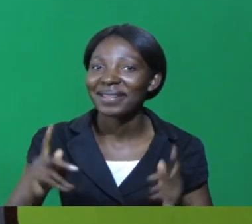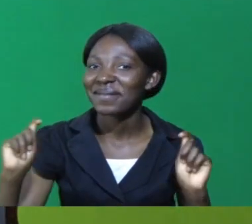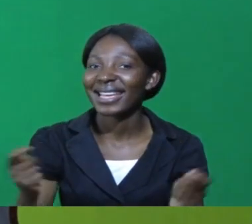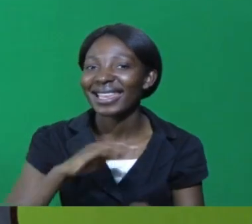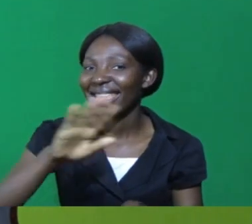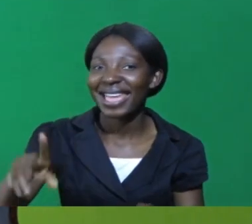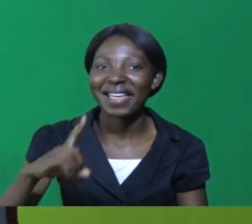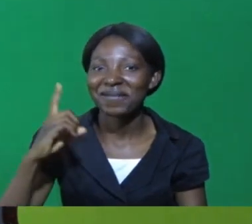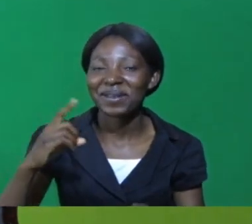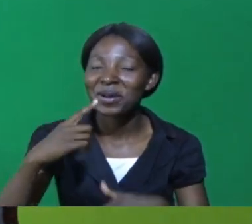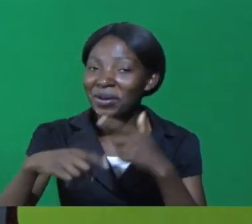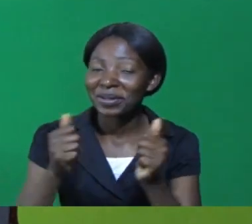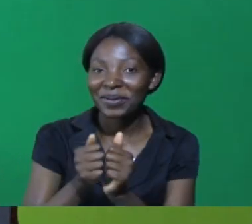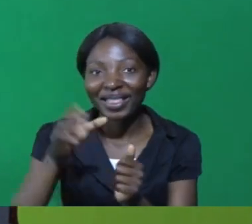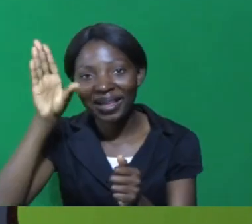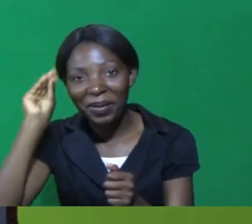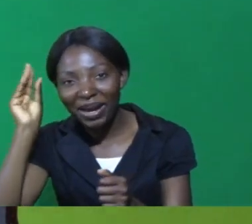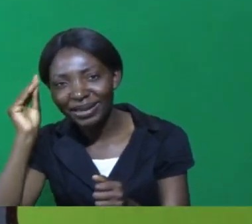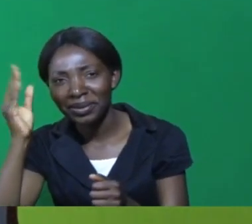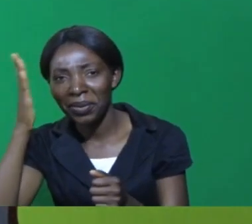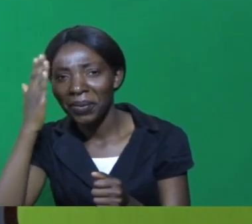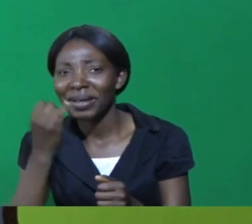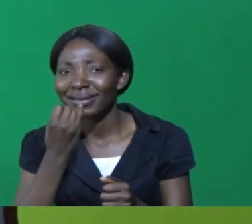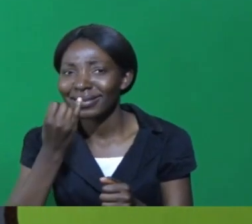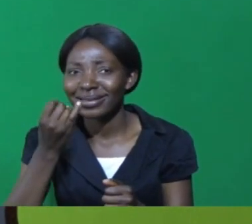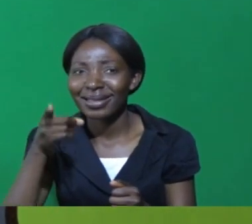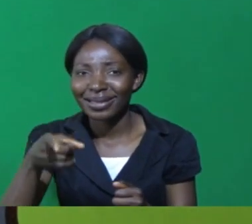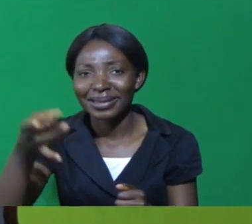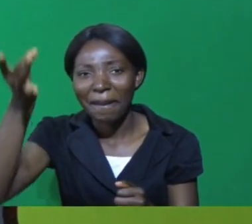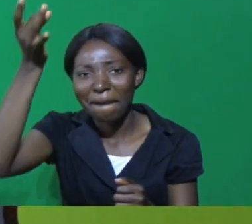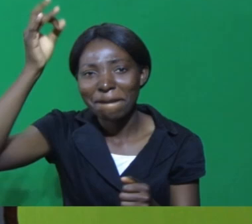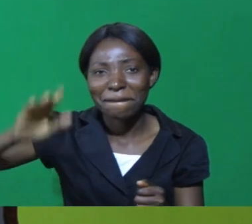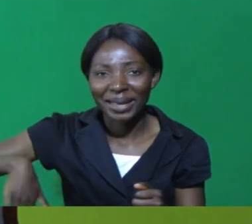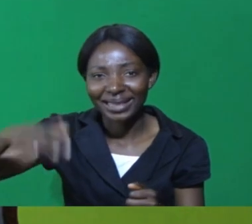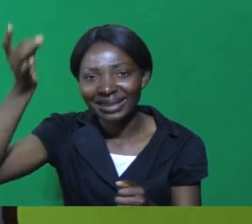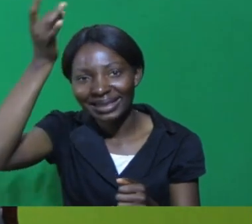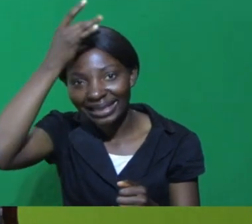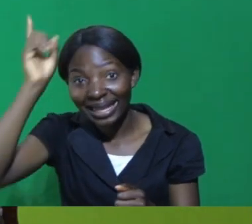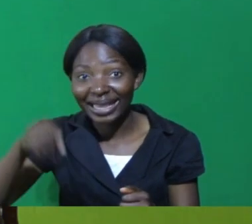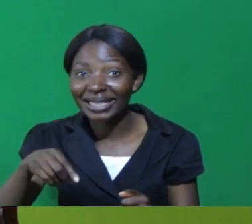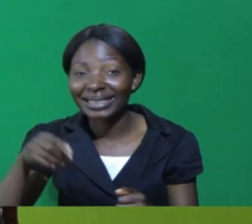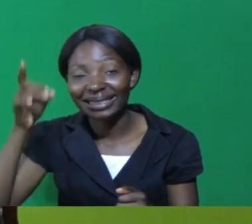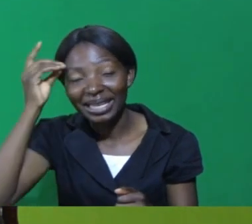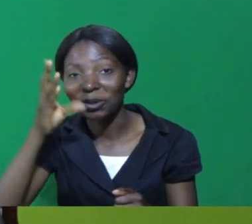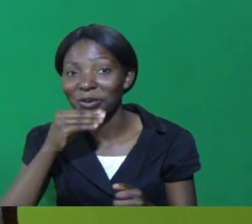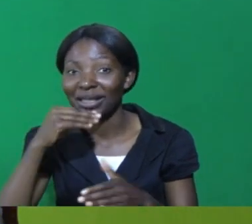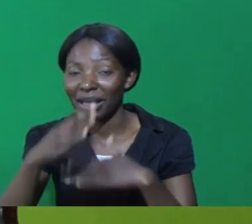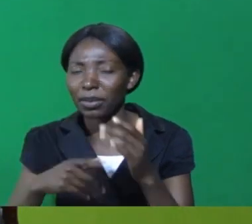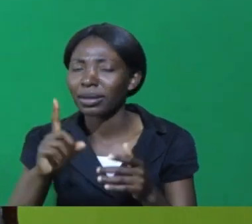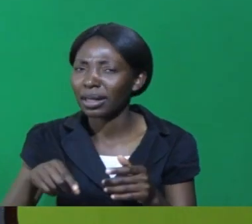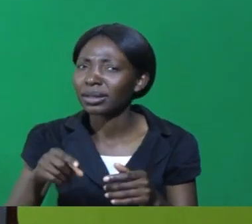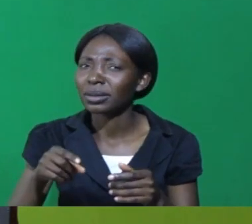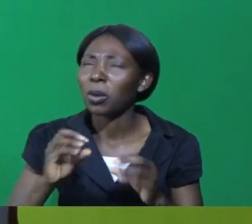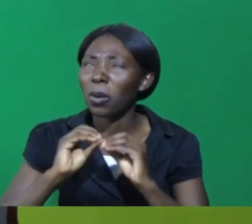Tinomuchingamidza vateereri tichienderera mberi muhurukuro yedu. Ndiani mambo uyu akaprofitwa naDhaniel anomhura Mwari?